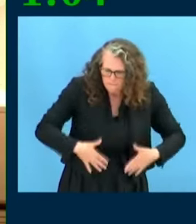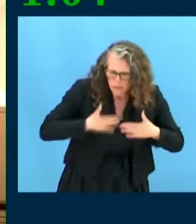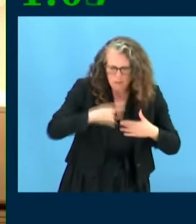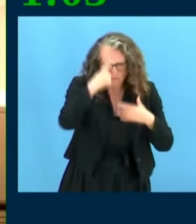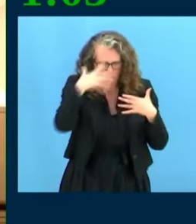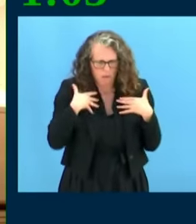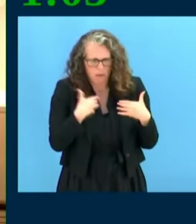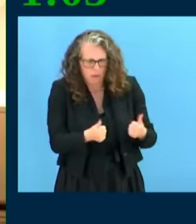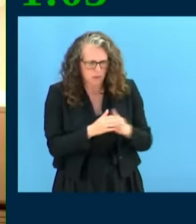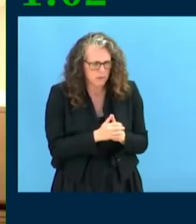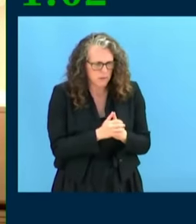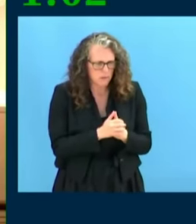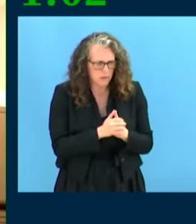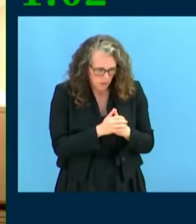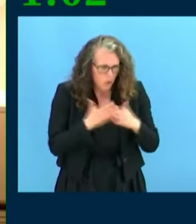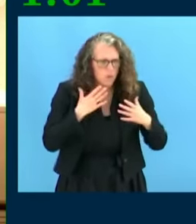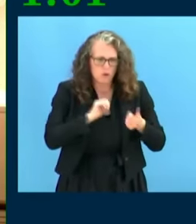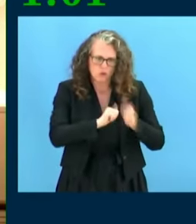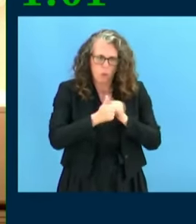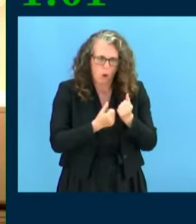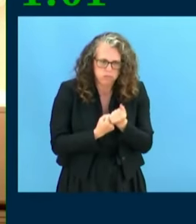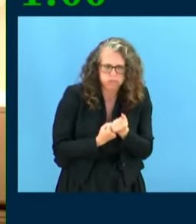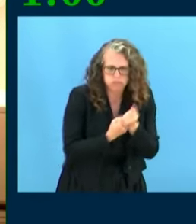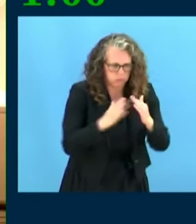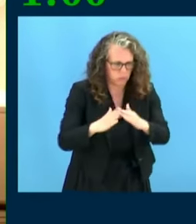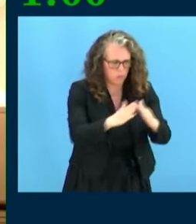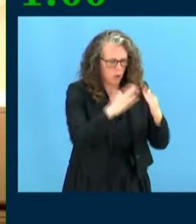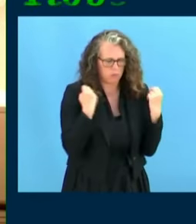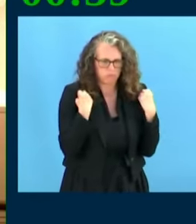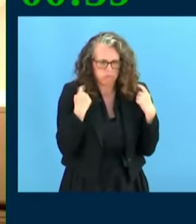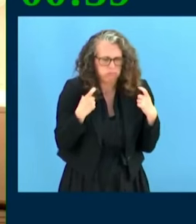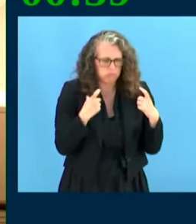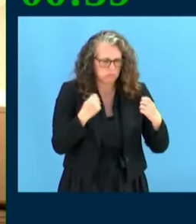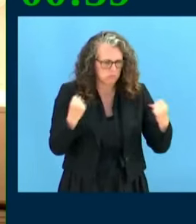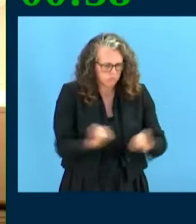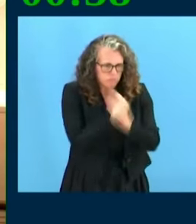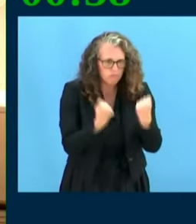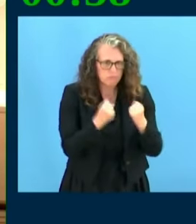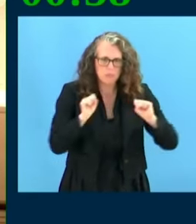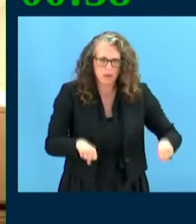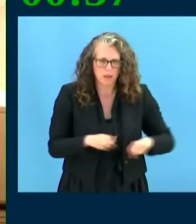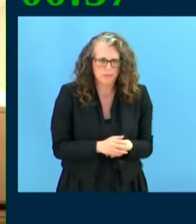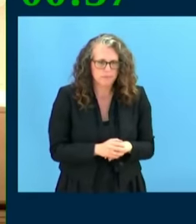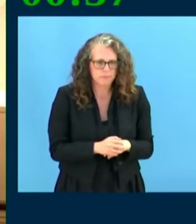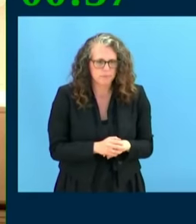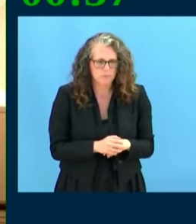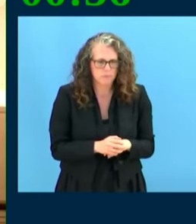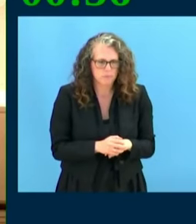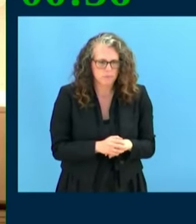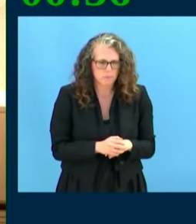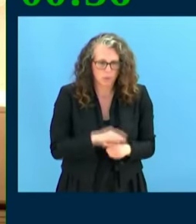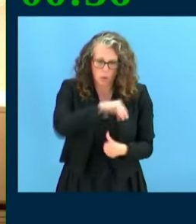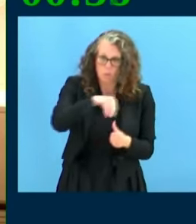կողմիցիրական անցված արտադատարանական ծպանություներին, կտանքներին, անհայտ կորասներին ու բրնի անհետասասներին մշակութայն ու գրոնական